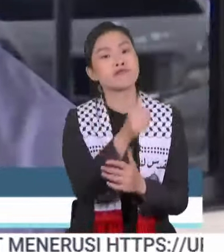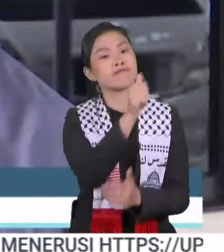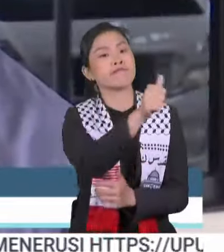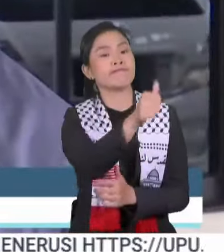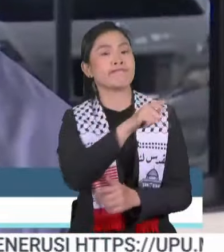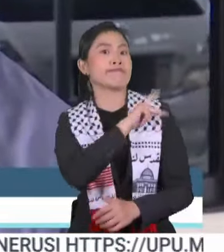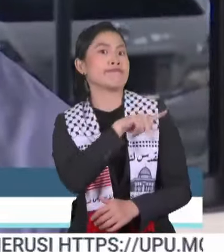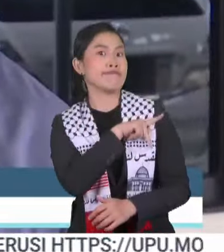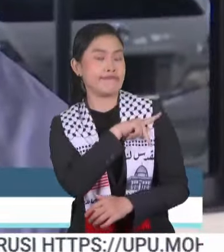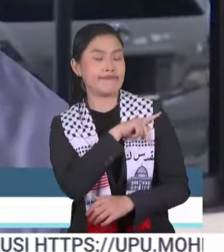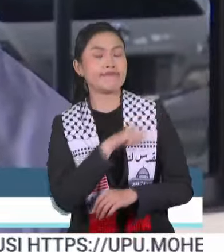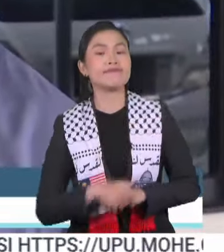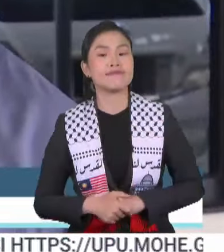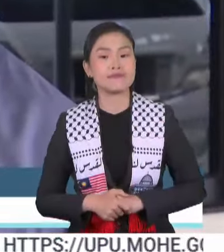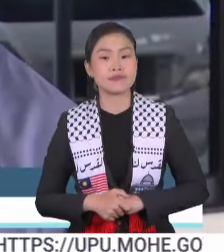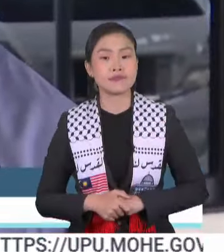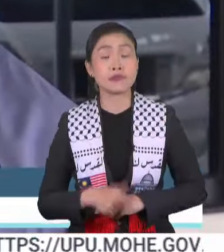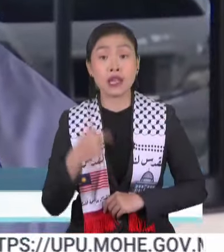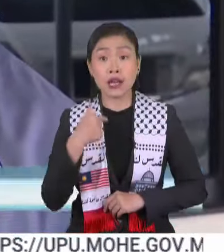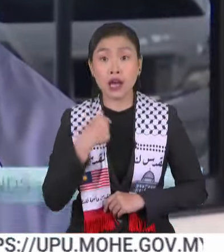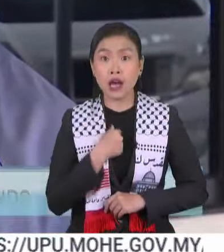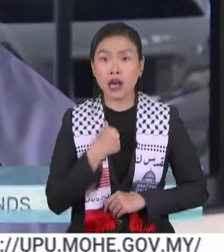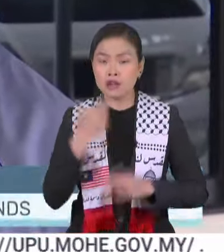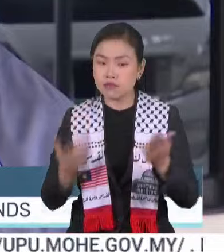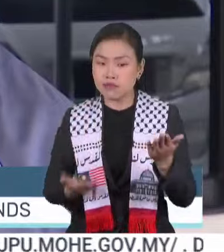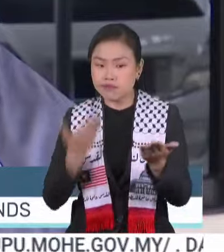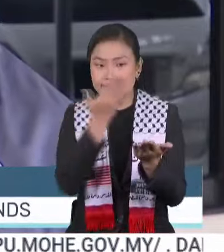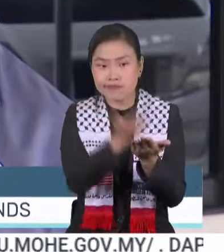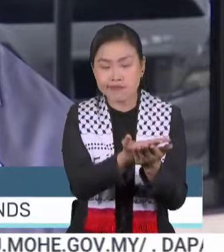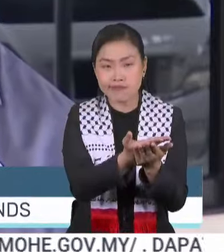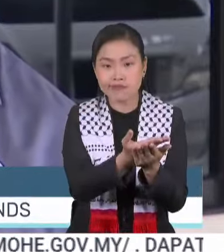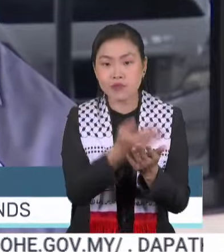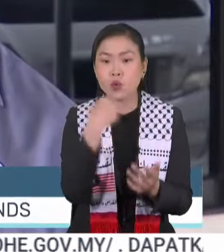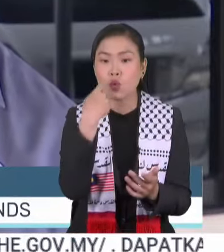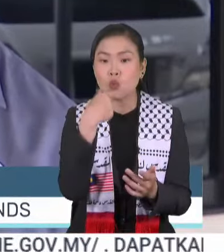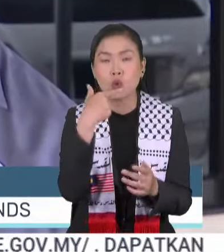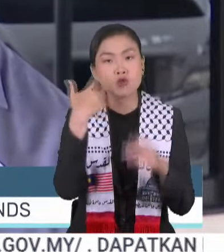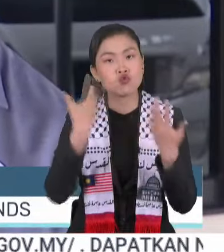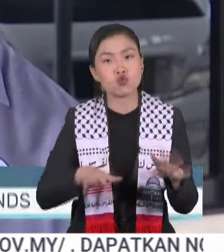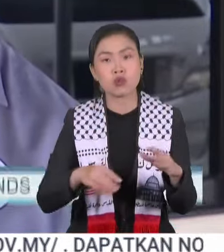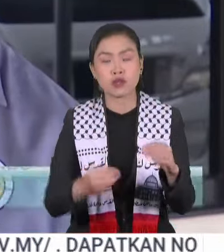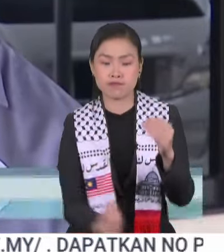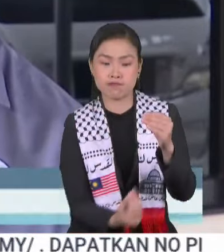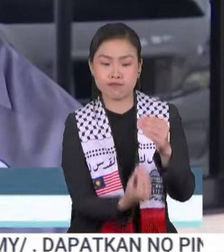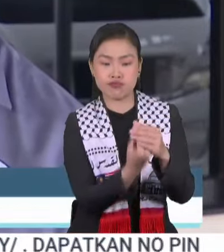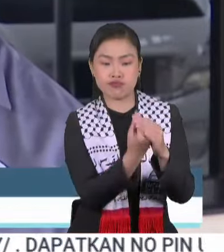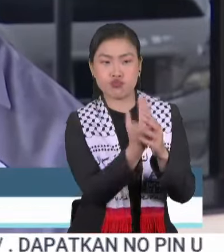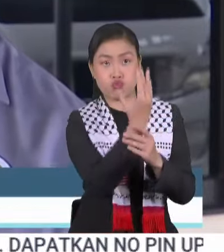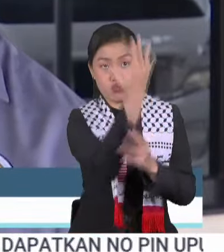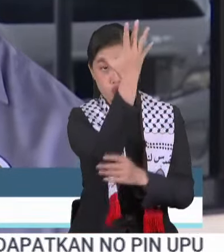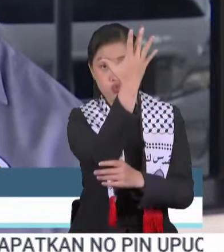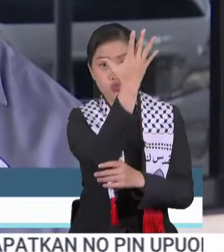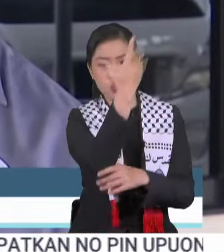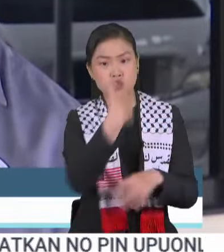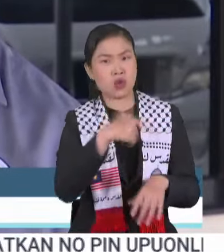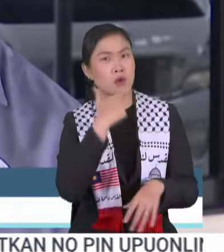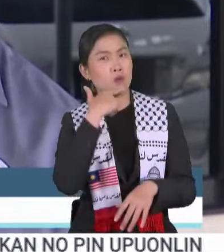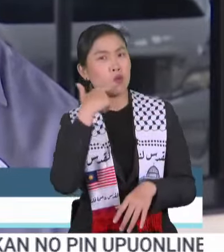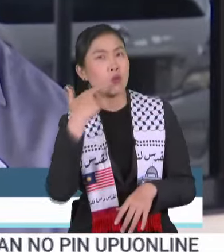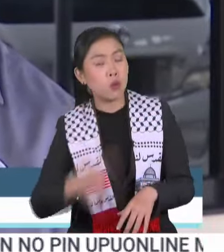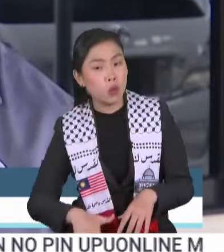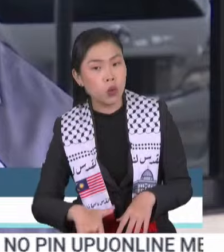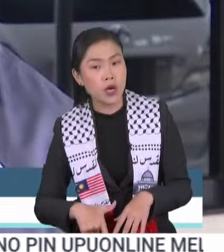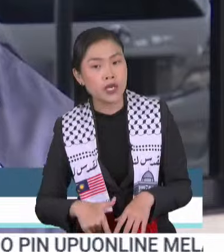Jadi saya sarankan supaya sesiapa yang menanam pokok persendirian dah matang ataupun boleh membahayakan, mohonlah